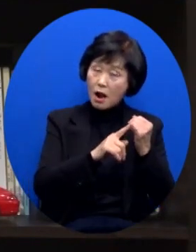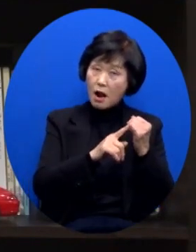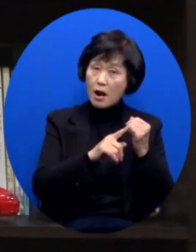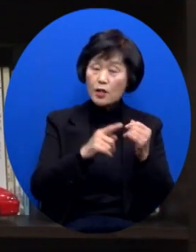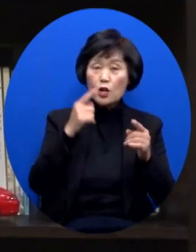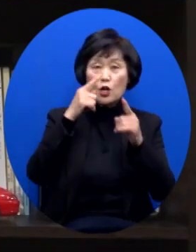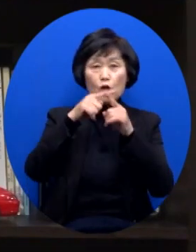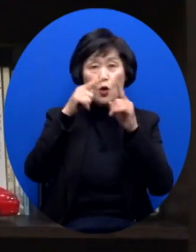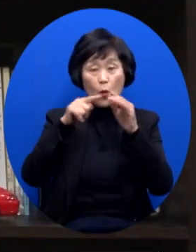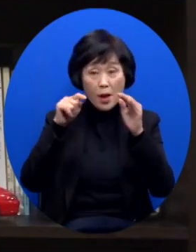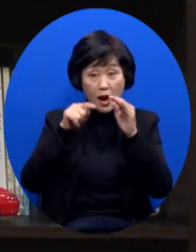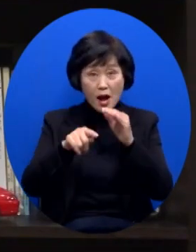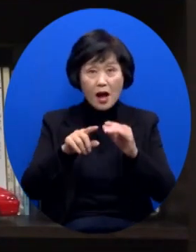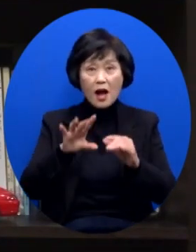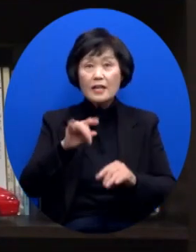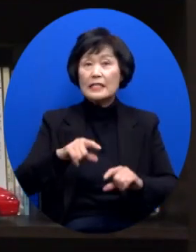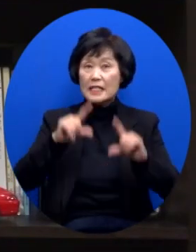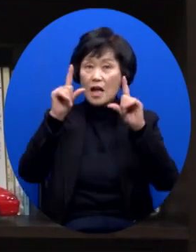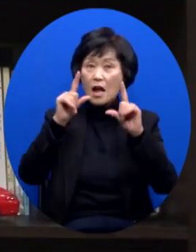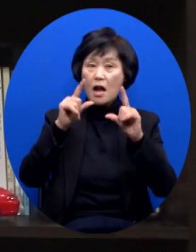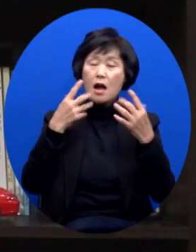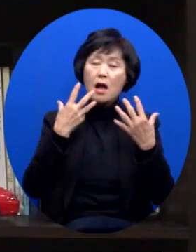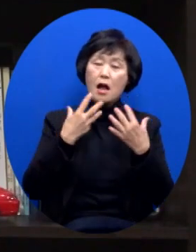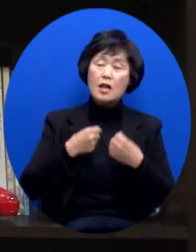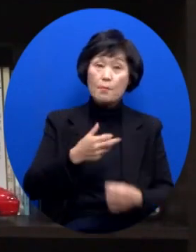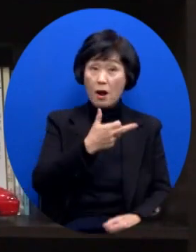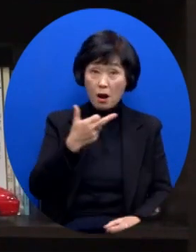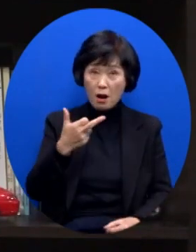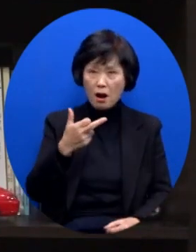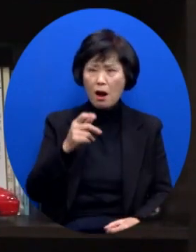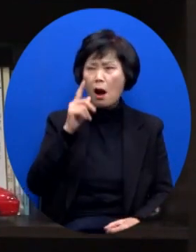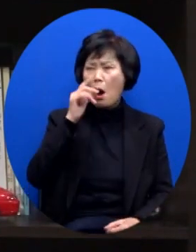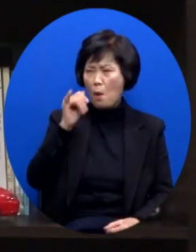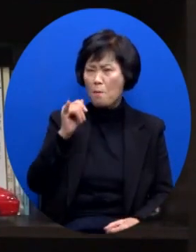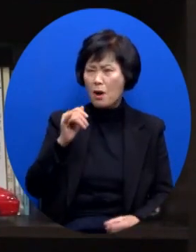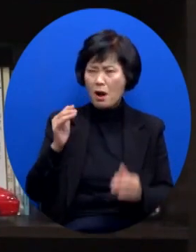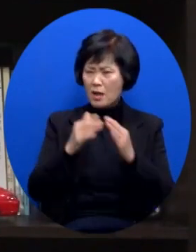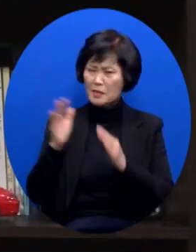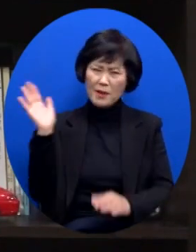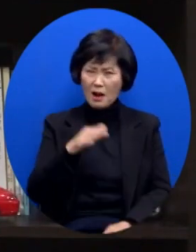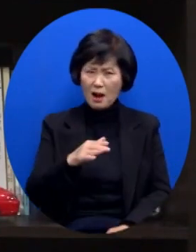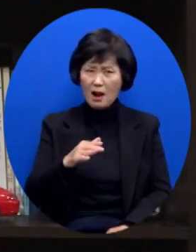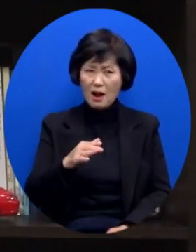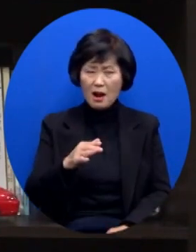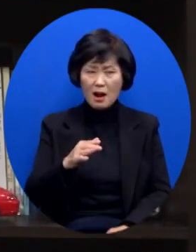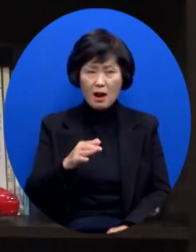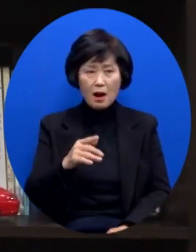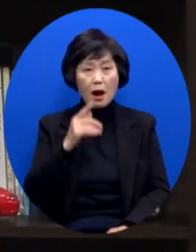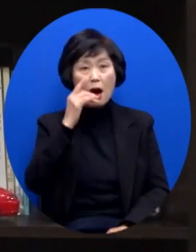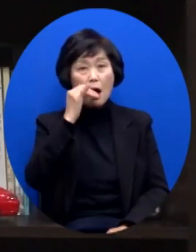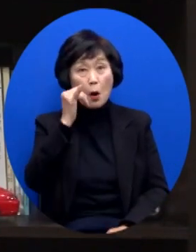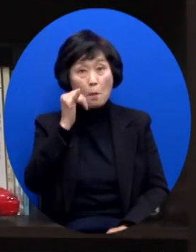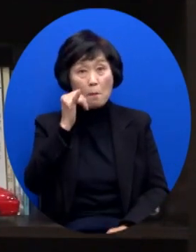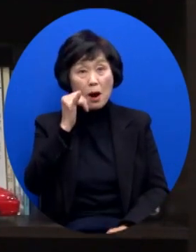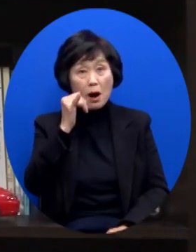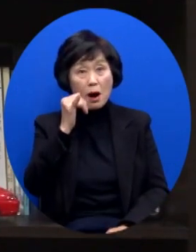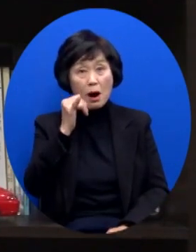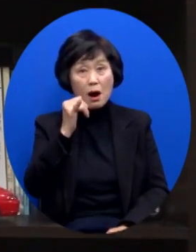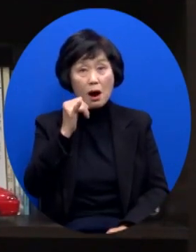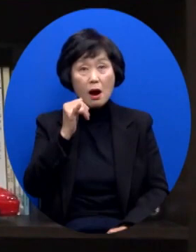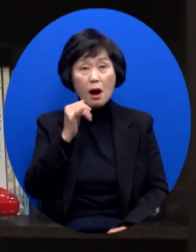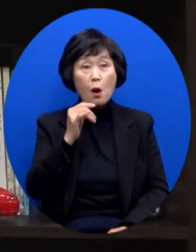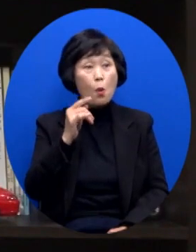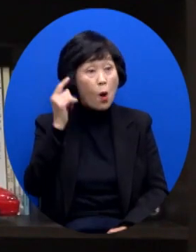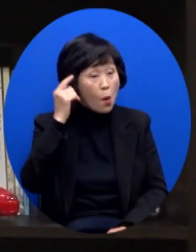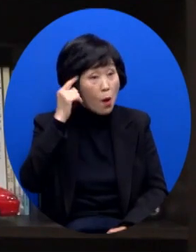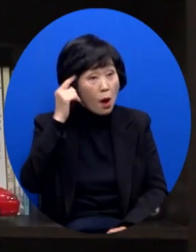큰 실망해버리고 말았죠. 그래서 어머니 손잡고 집으로 갑시다. 그 말에 무슨 내용인가